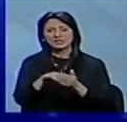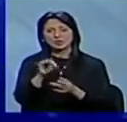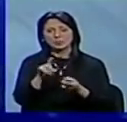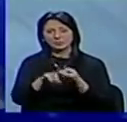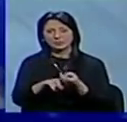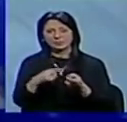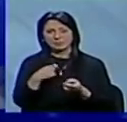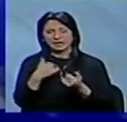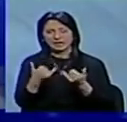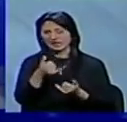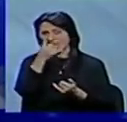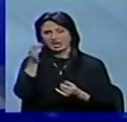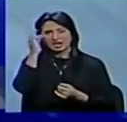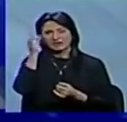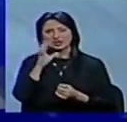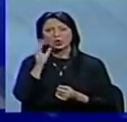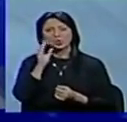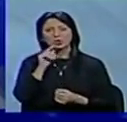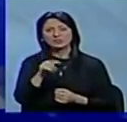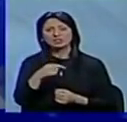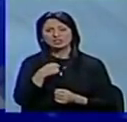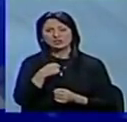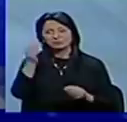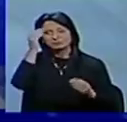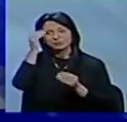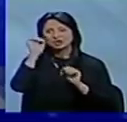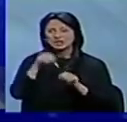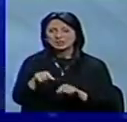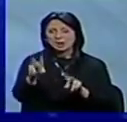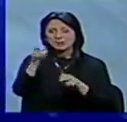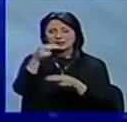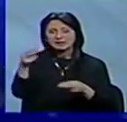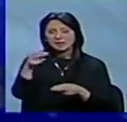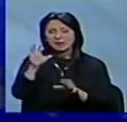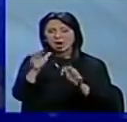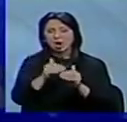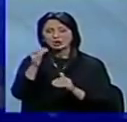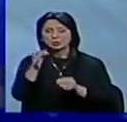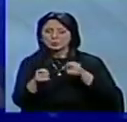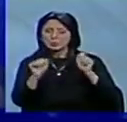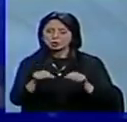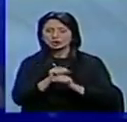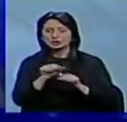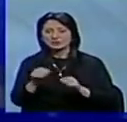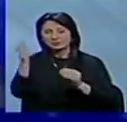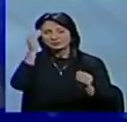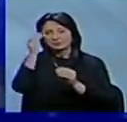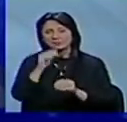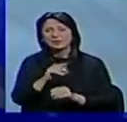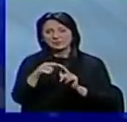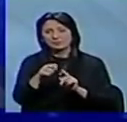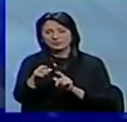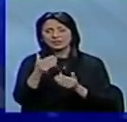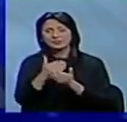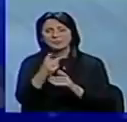მიმართებაში, რომელსაც მე ხლა ვერ გავიხსენებ, როდესაც ჩვენ გვიმსჯელია შეიძლება თუ რამ თემის საკონსტიტუციო სასამართლოში აღება და იმის გამო რომ ისინი ვერ ხვდებოდნენ მეორე თავის ქვეშ,